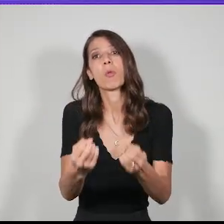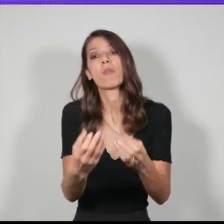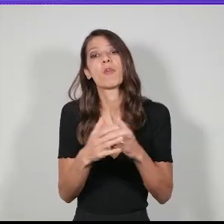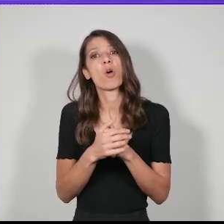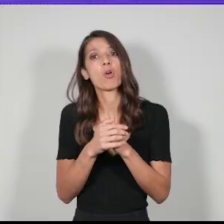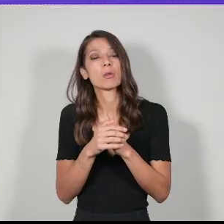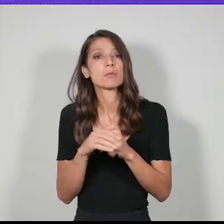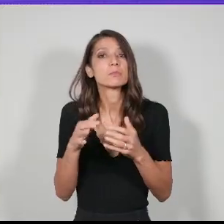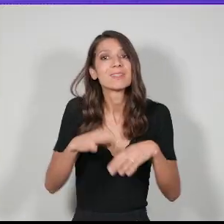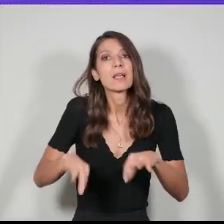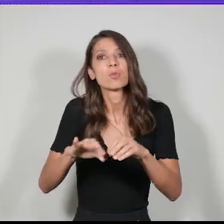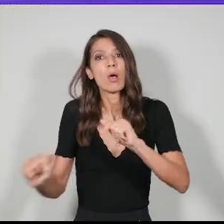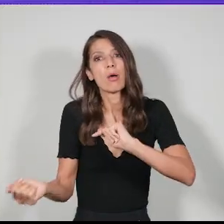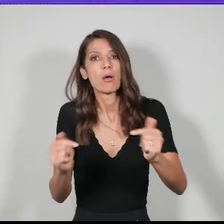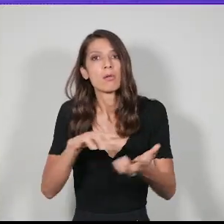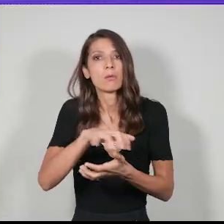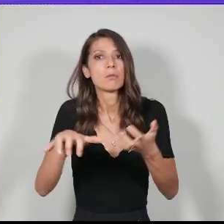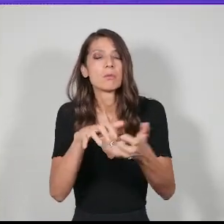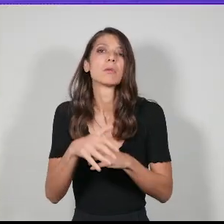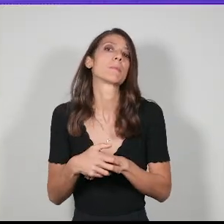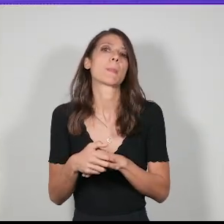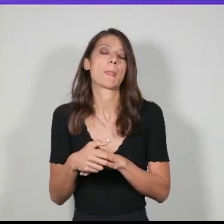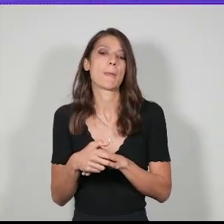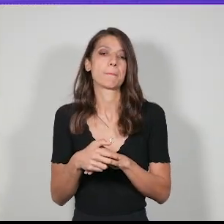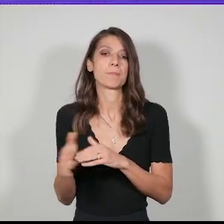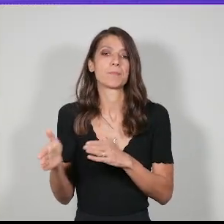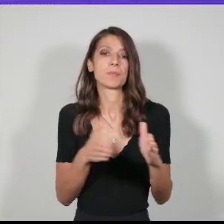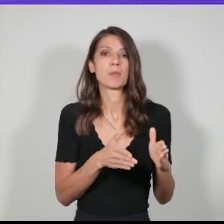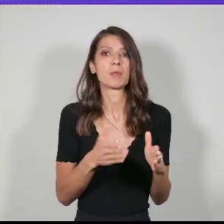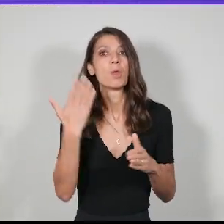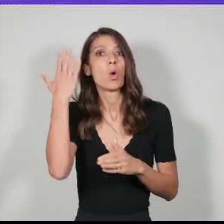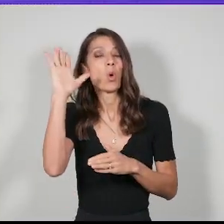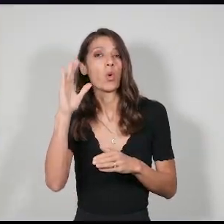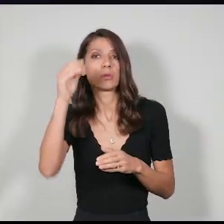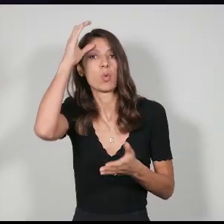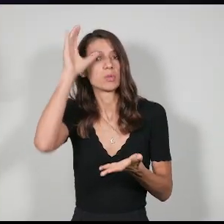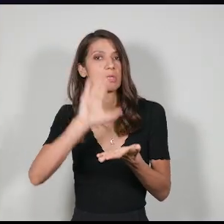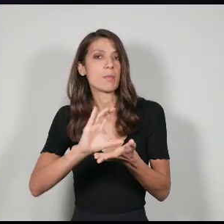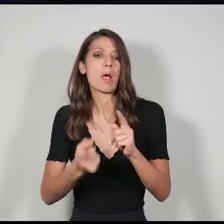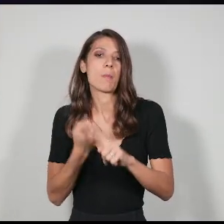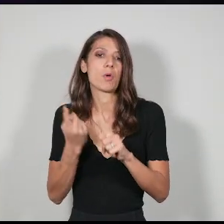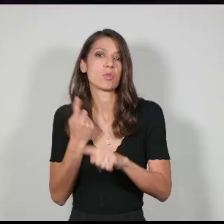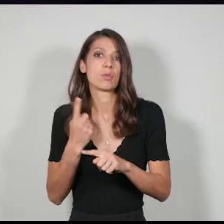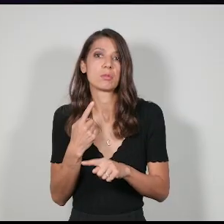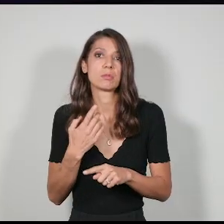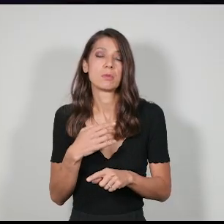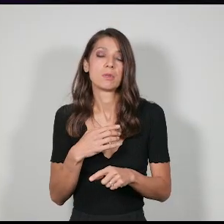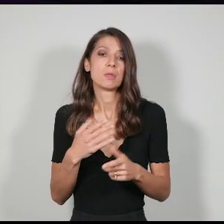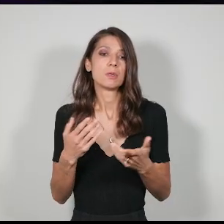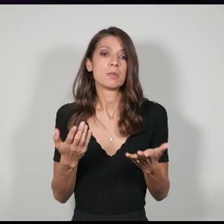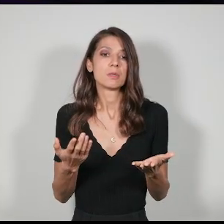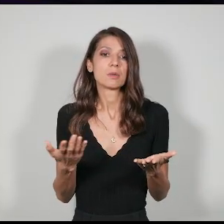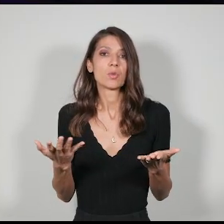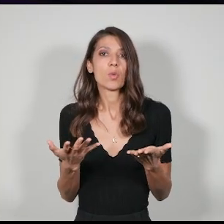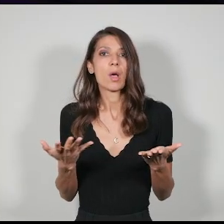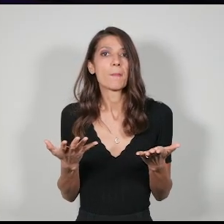sur les territoires. Et puis, un autre, à mon avis, concept qui est hyper important, alors c'est parce que peut-être je suis à l'université de Tours, mais c'est